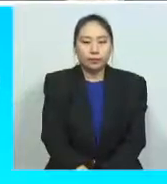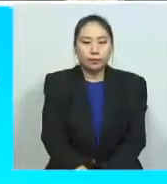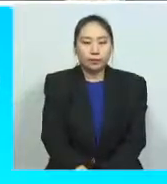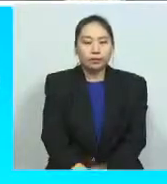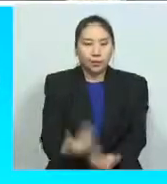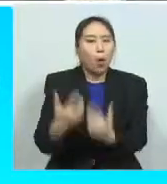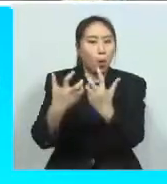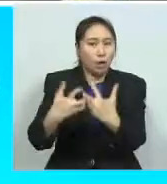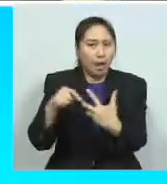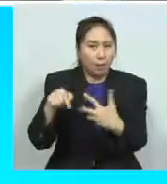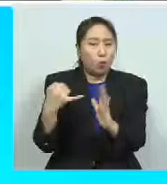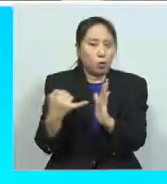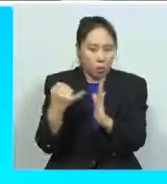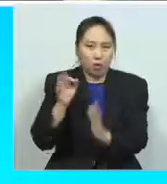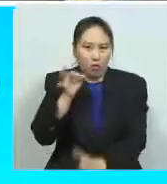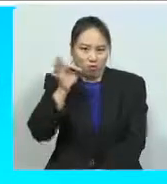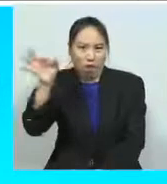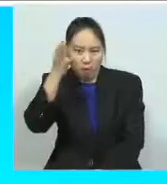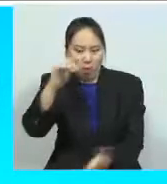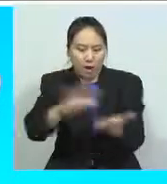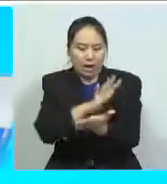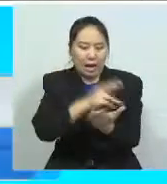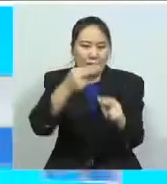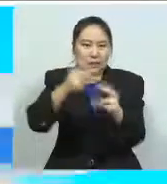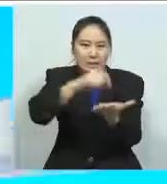าหกรรมต้องแจ้งความเลยใช้เอกสารปลอมอ่ะนะฮะ